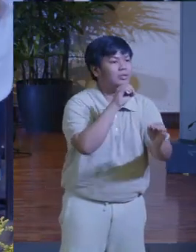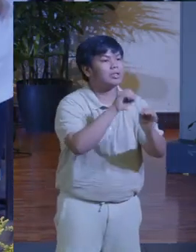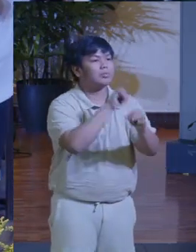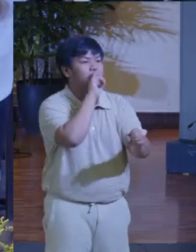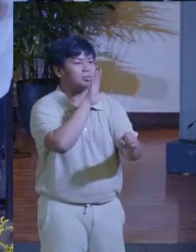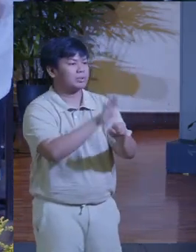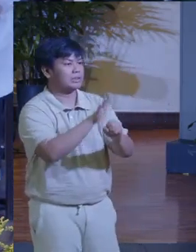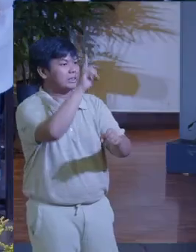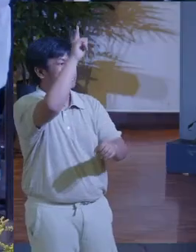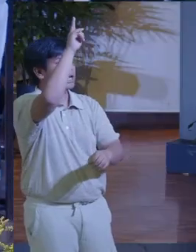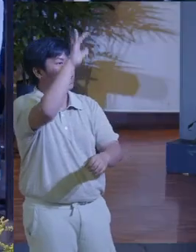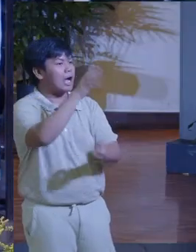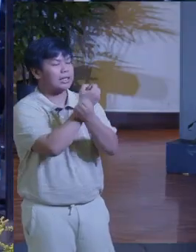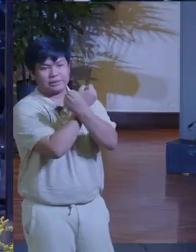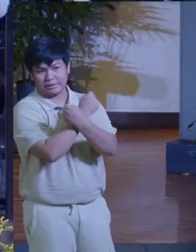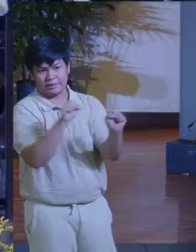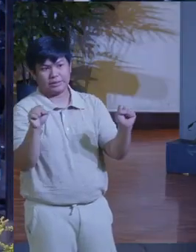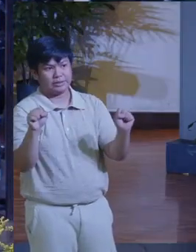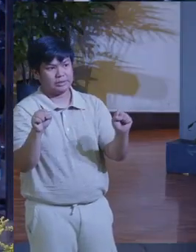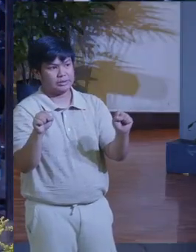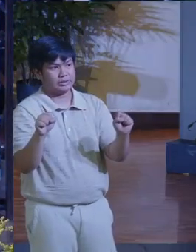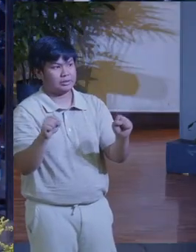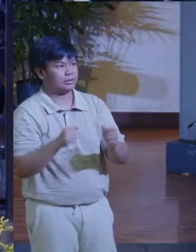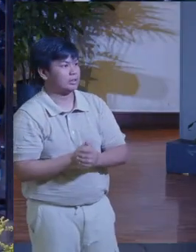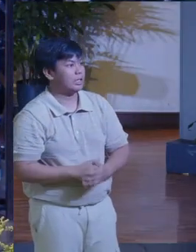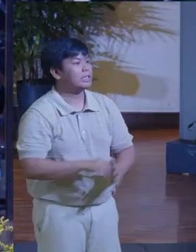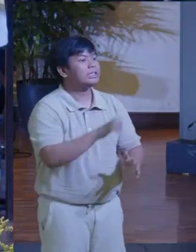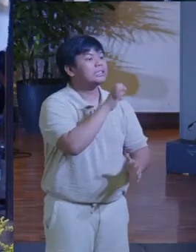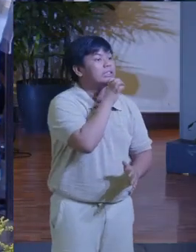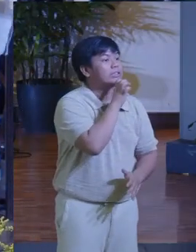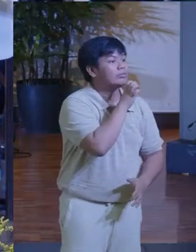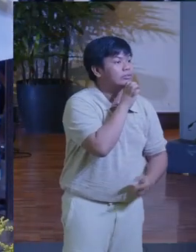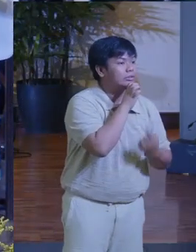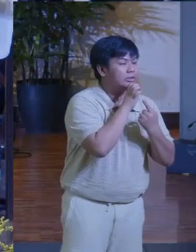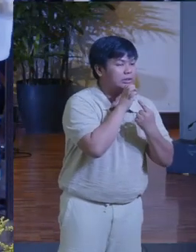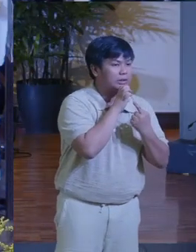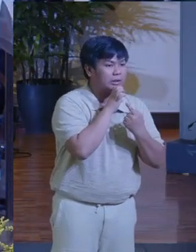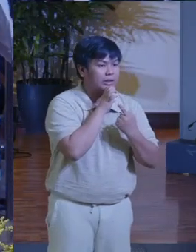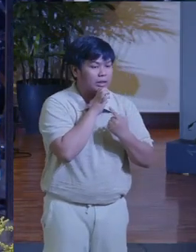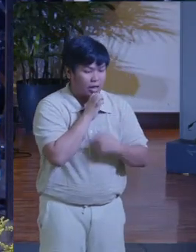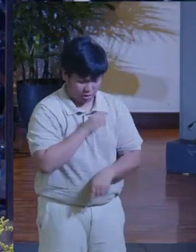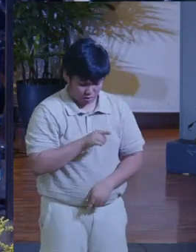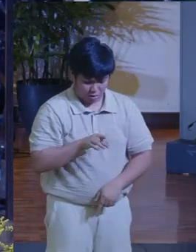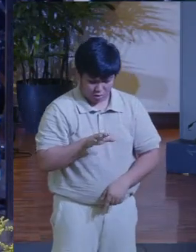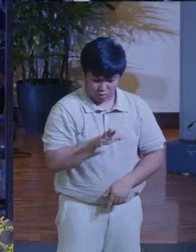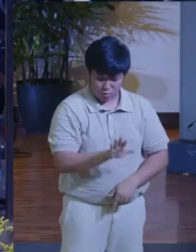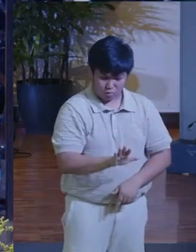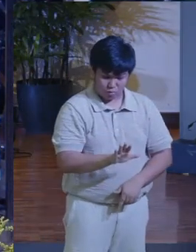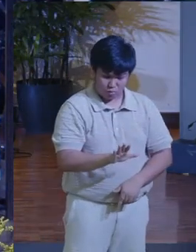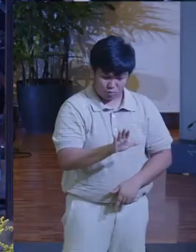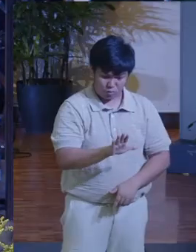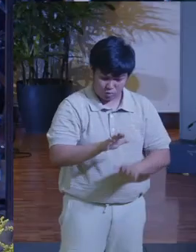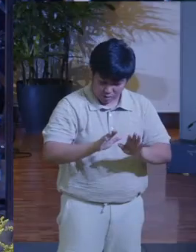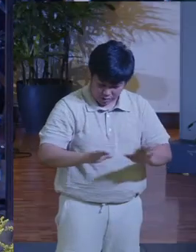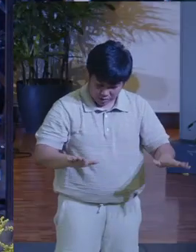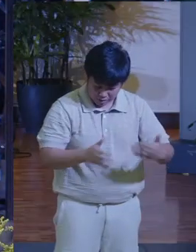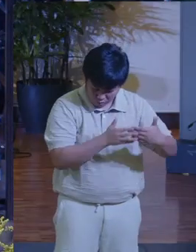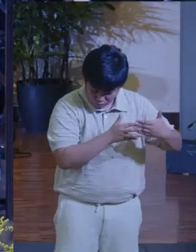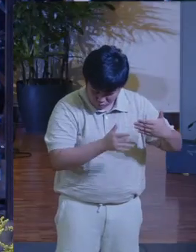ng Diyos? Magmumula sa iyong mga anak ang magpapala ng buong